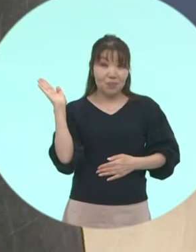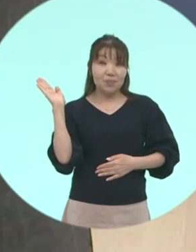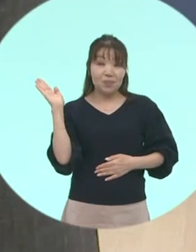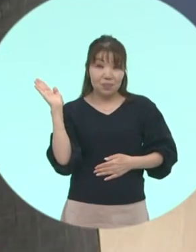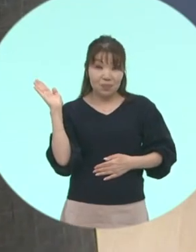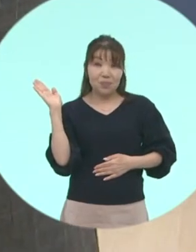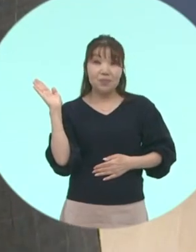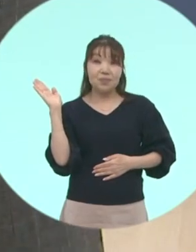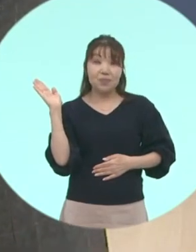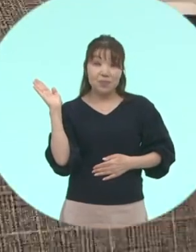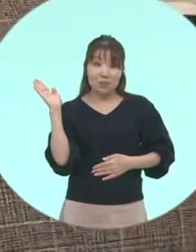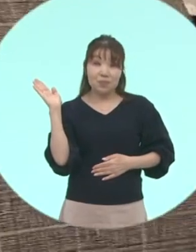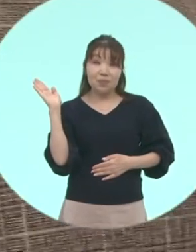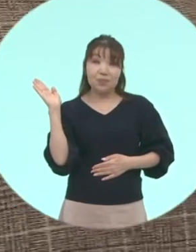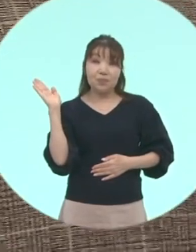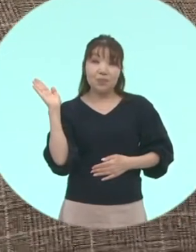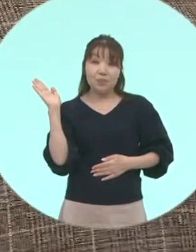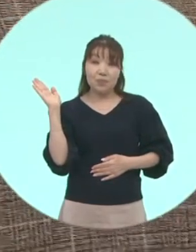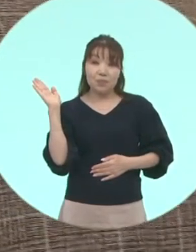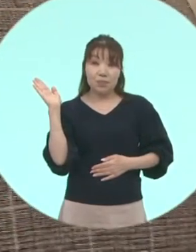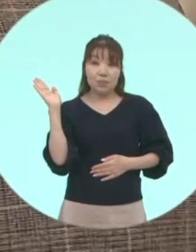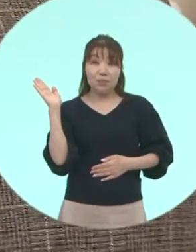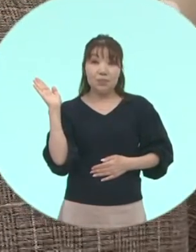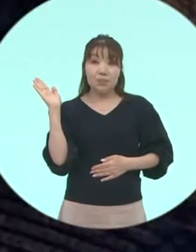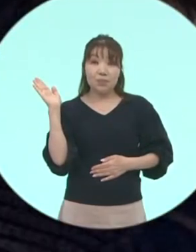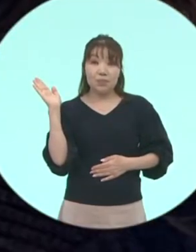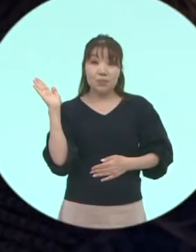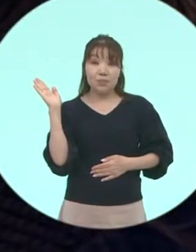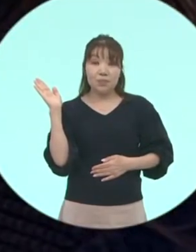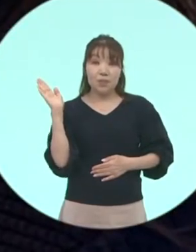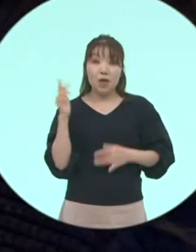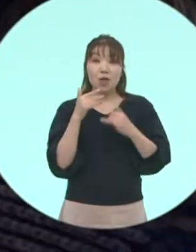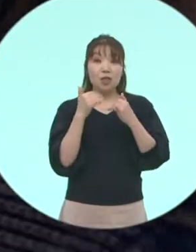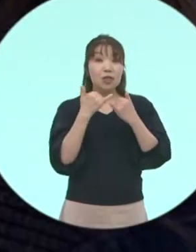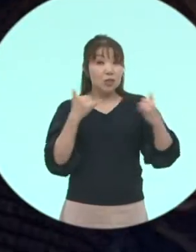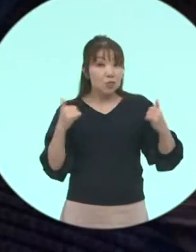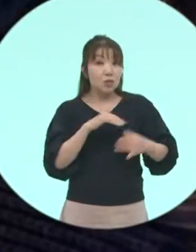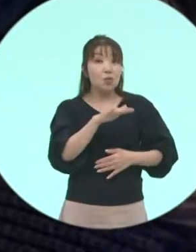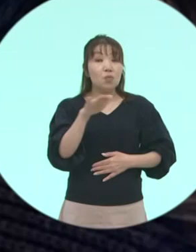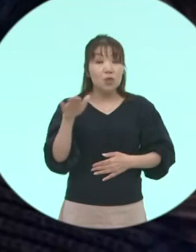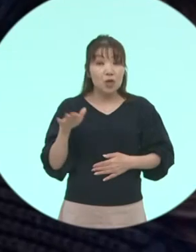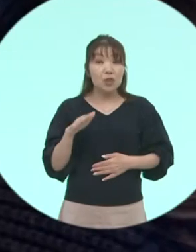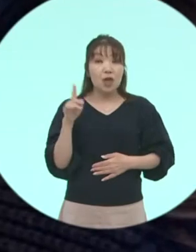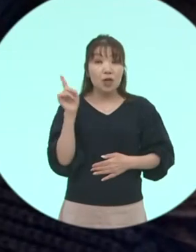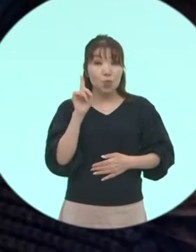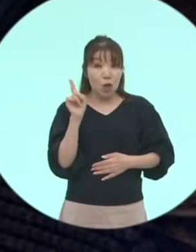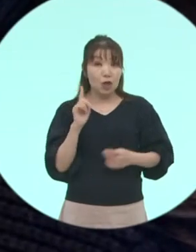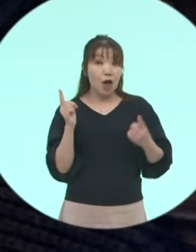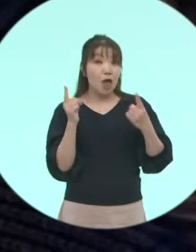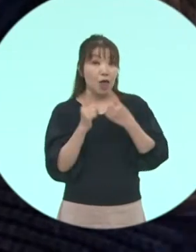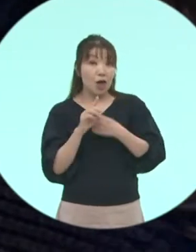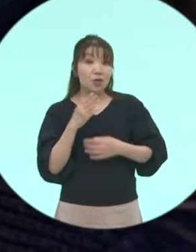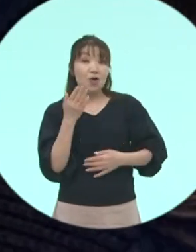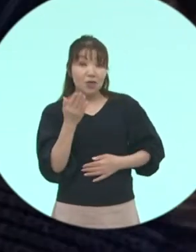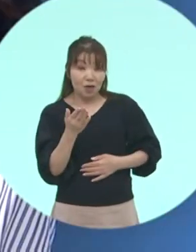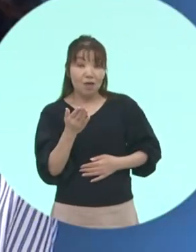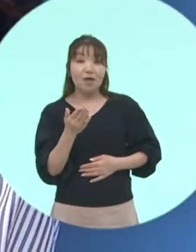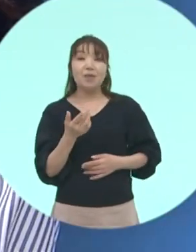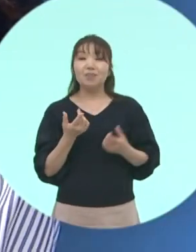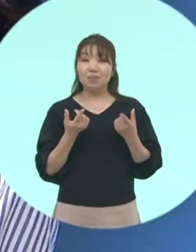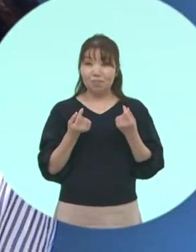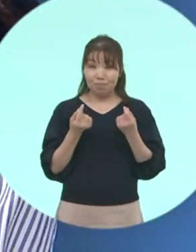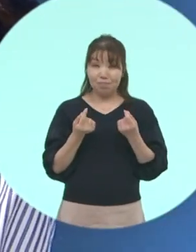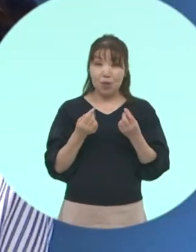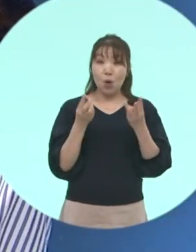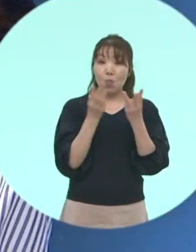相談を受けていただきましたので1ポイントですね、 はい、市民の方々には何か変化を感じられていますか？ 健